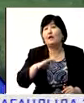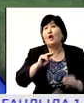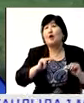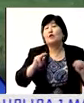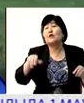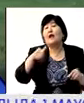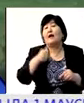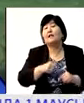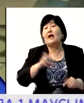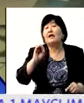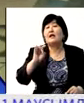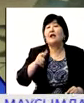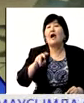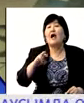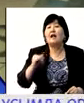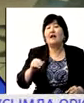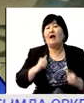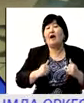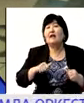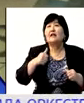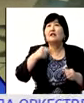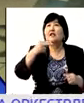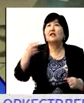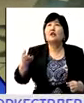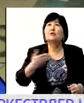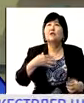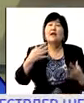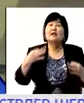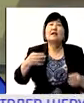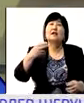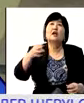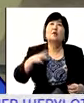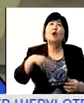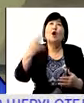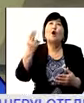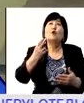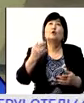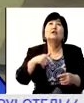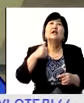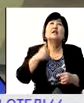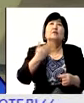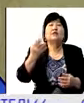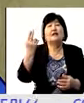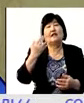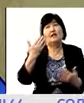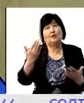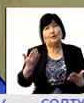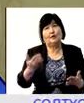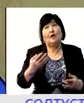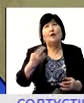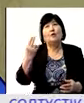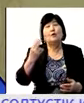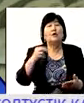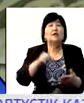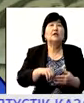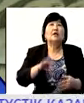Ұстазым алғашқы Ерғали ағайым. Ең алғашқы тақырыпта бізде еркін тақырыпта болды. Сурет сондағы ең бірінші салған сурет ол. Бір сурет